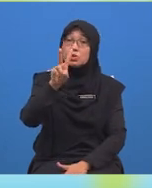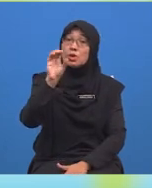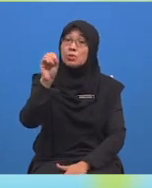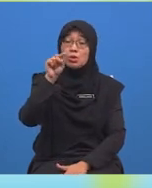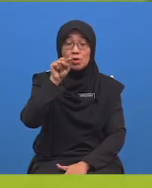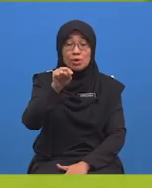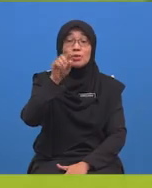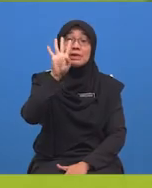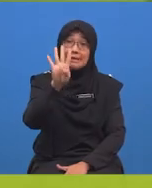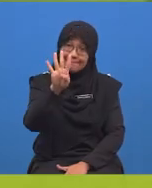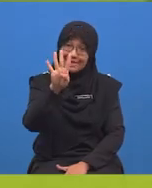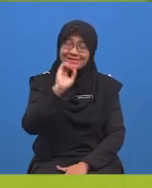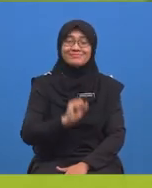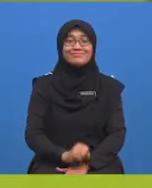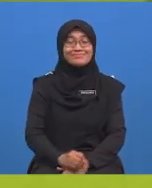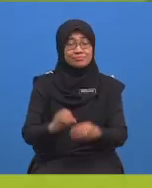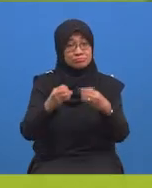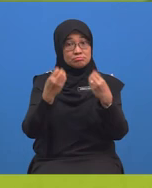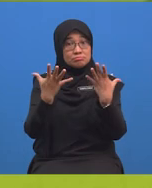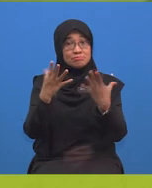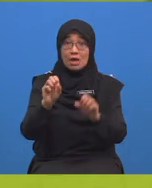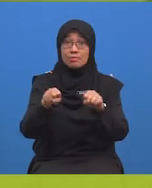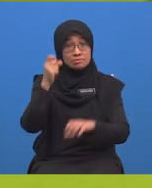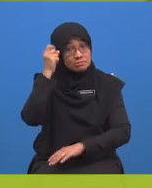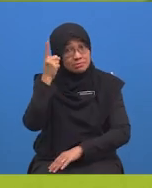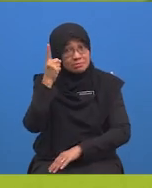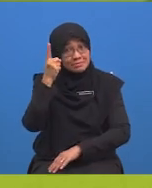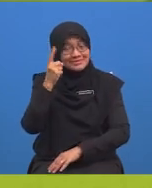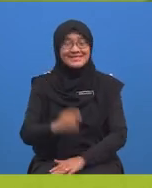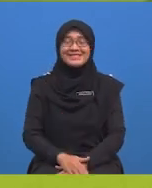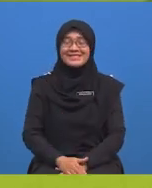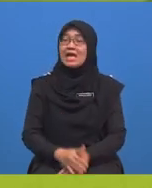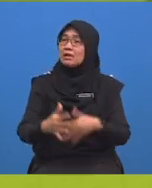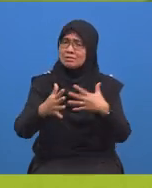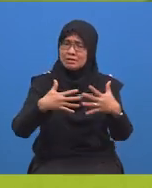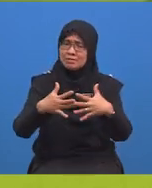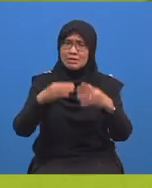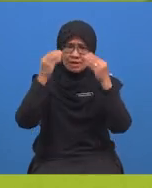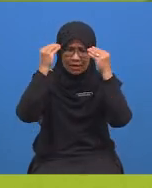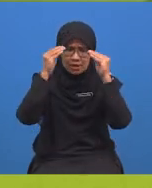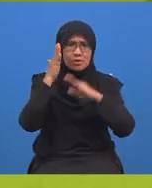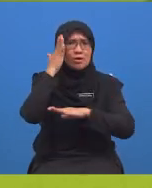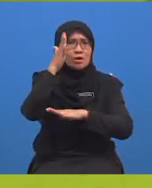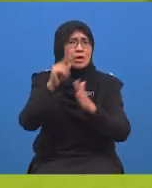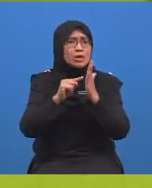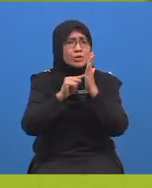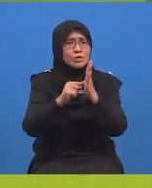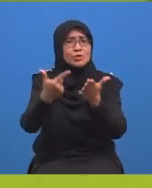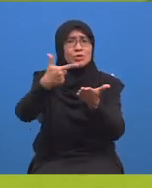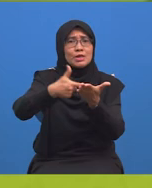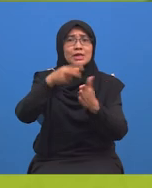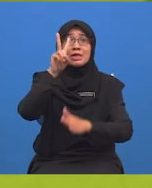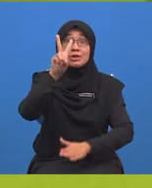320.4. Bagaimana murid-murid? Boleh fahamkan setakat ini? Jangan risau, cikgu akan tunjukkan lagi